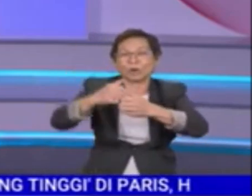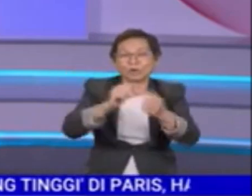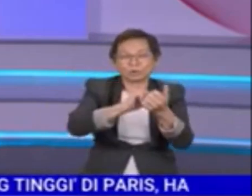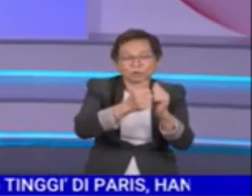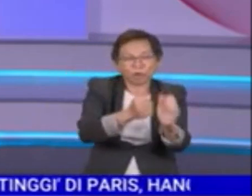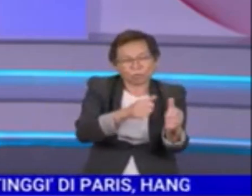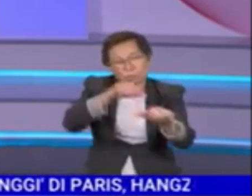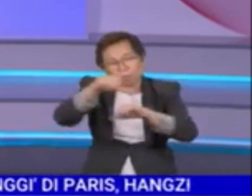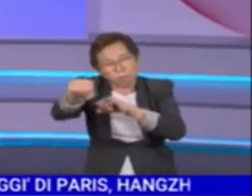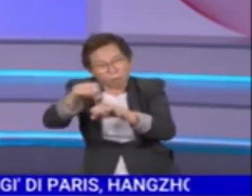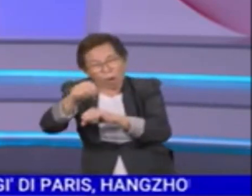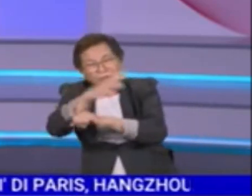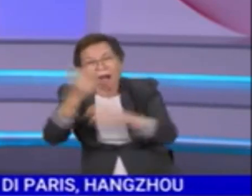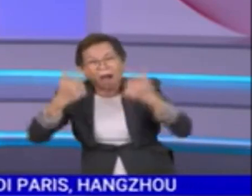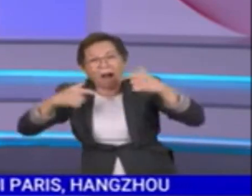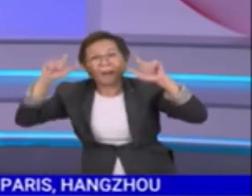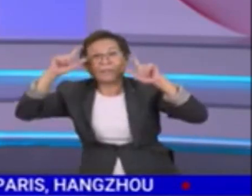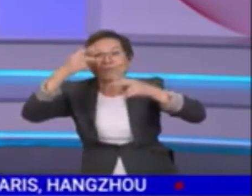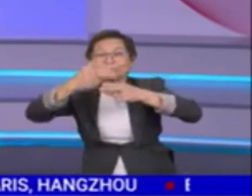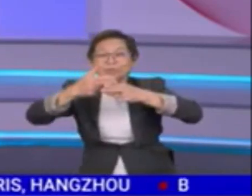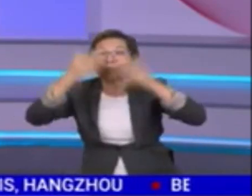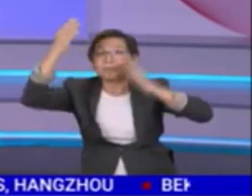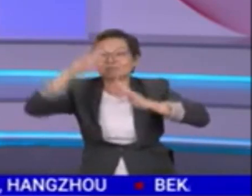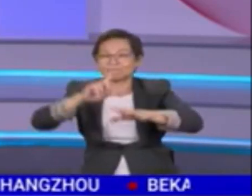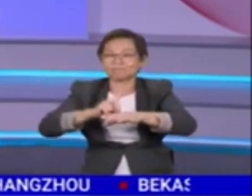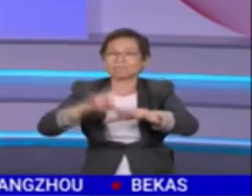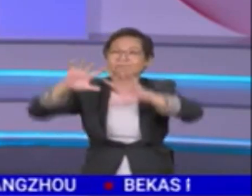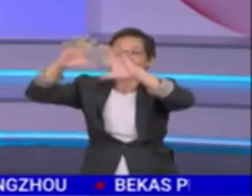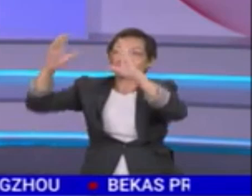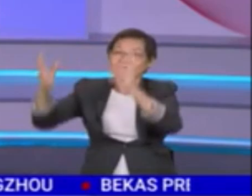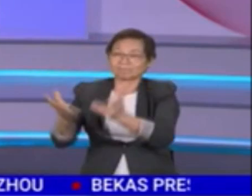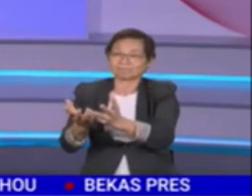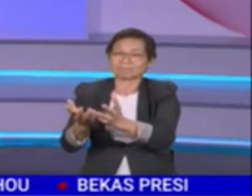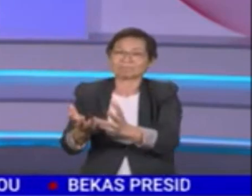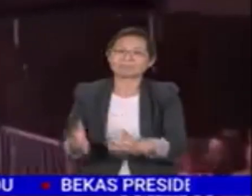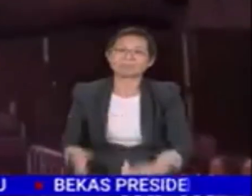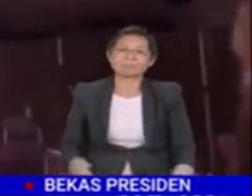ini dan seterusnya mengharumkan nama Malaysia di peringkat